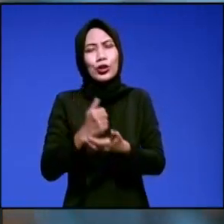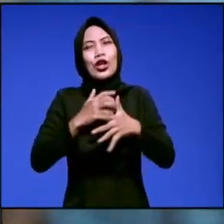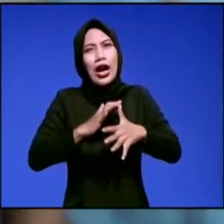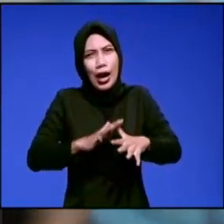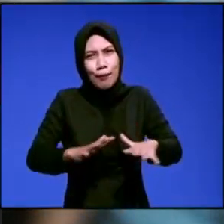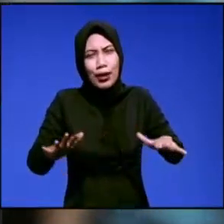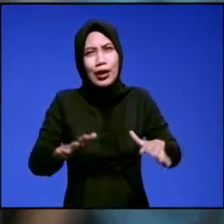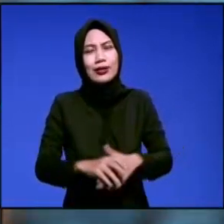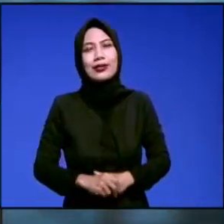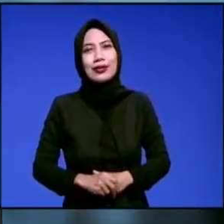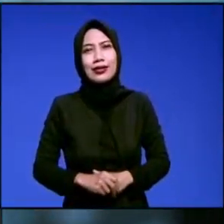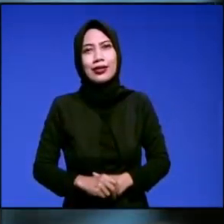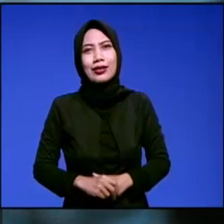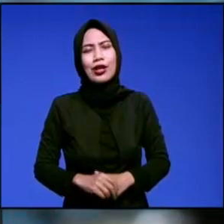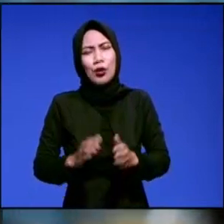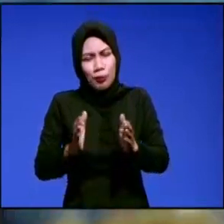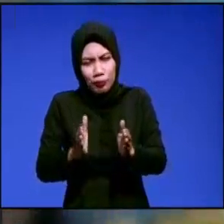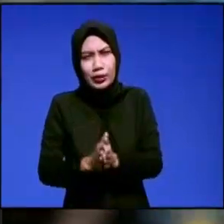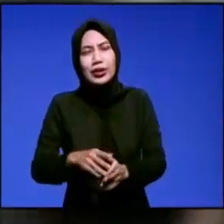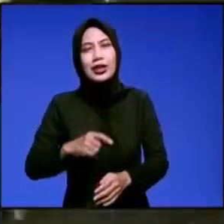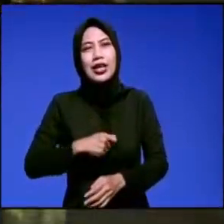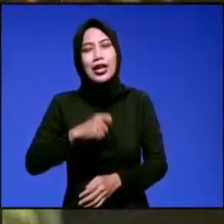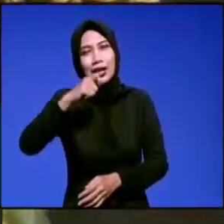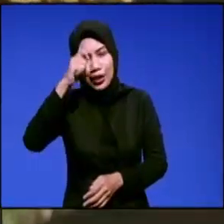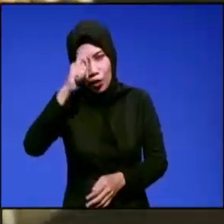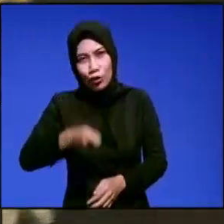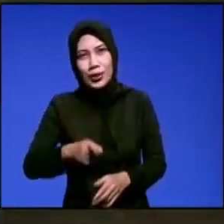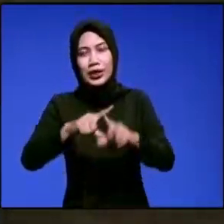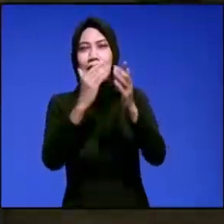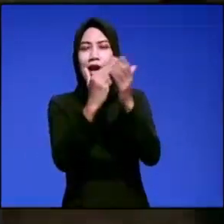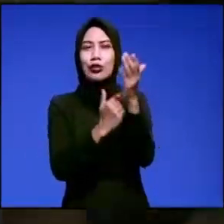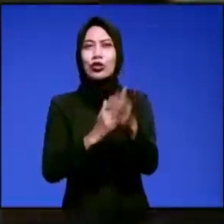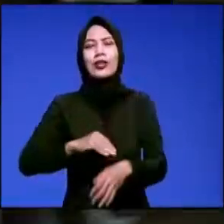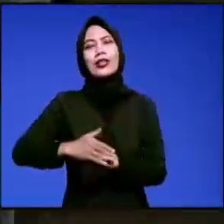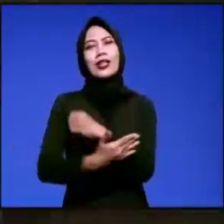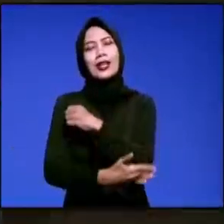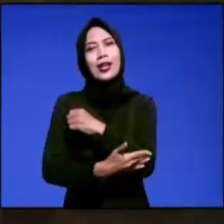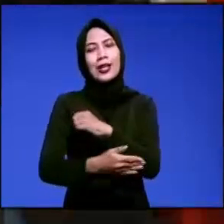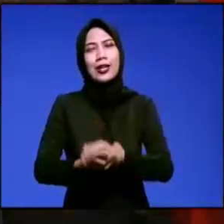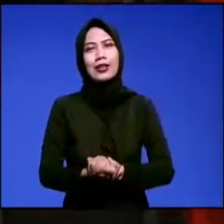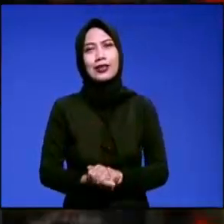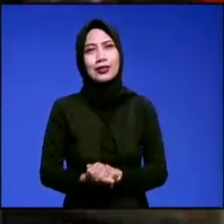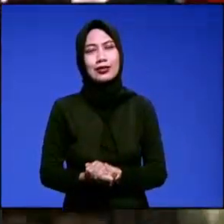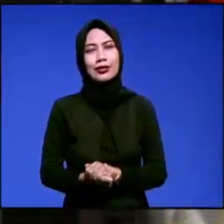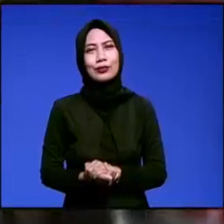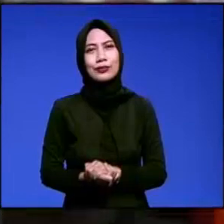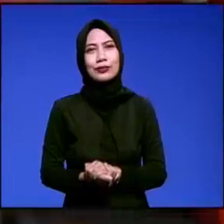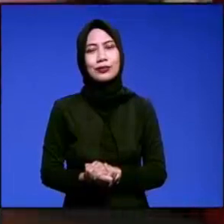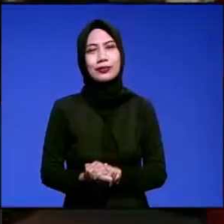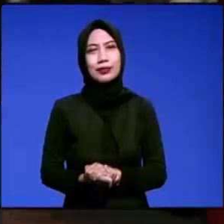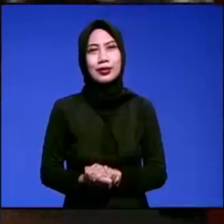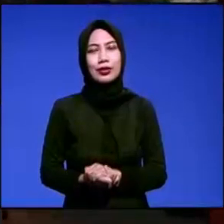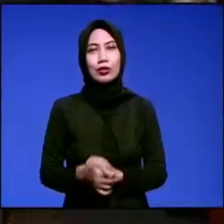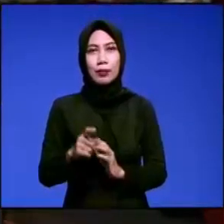bersama kali patuh kali negara nggih mboten napa-napa. Lancarnya aktivitas pasar juga tidak lepas dari peran petugas